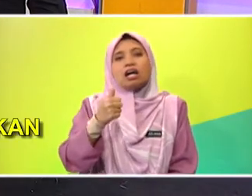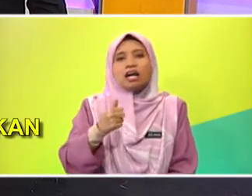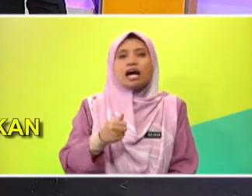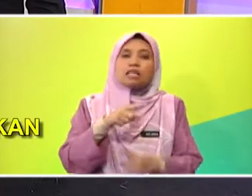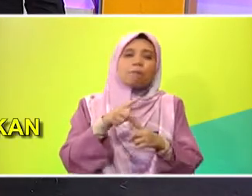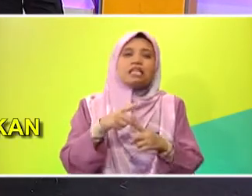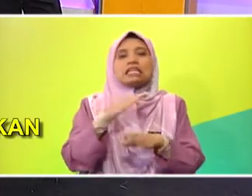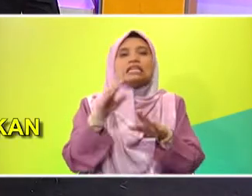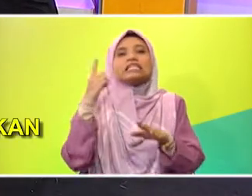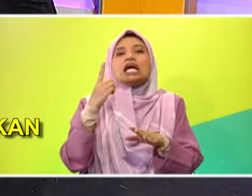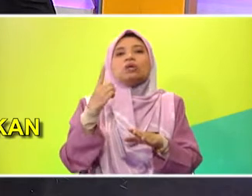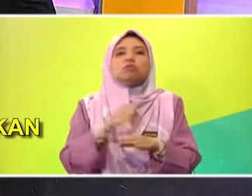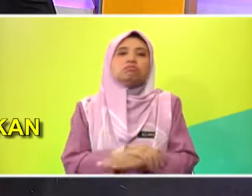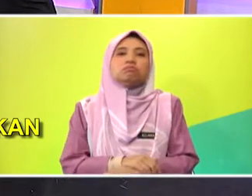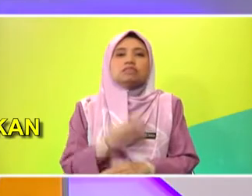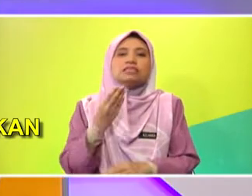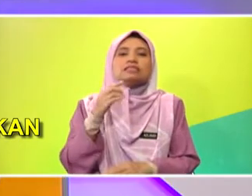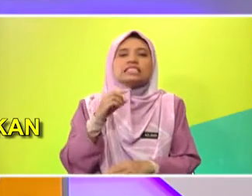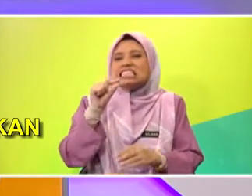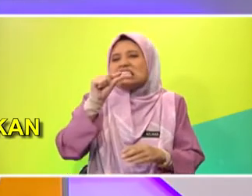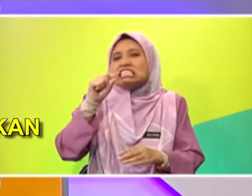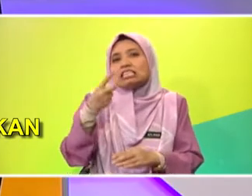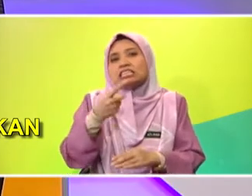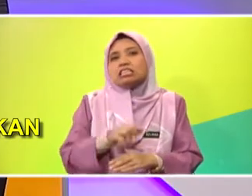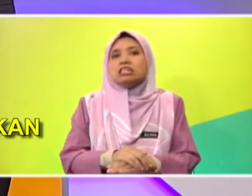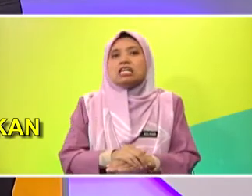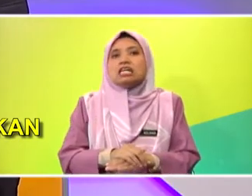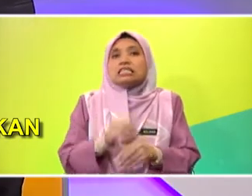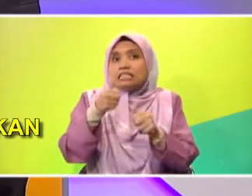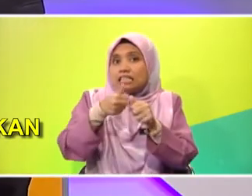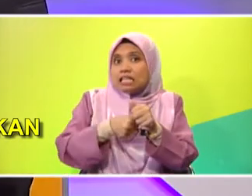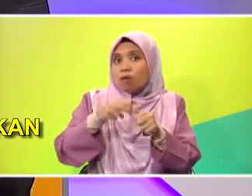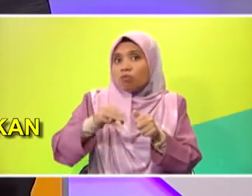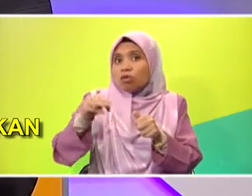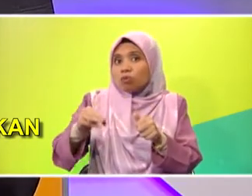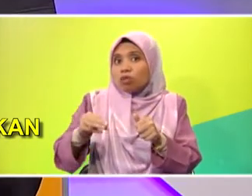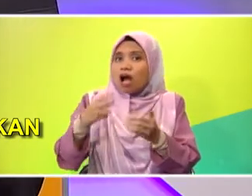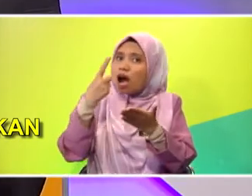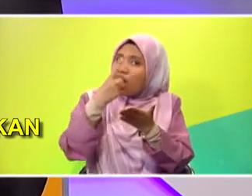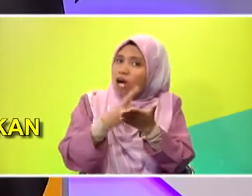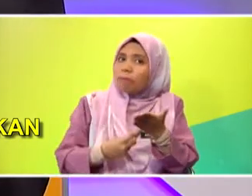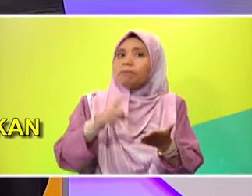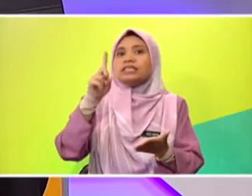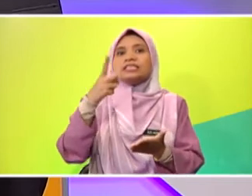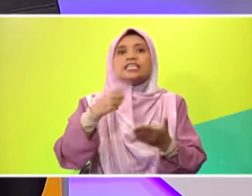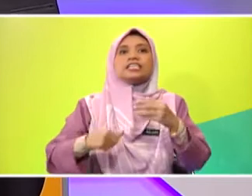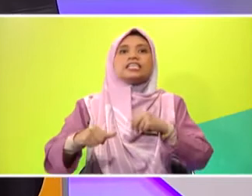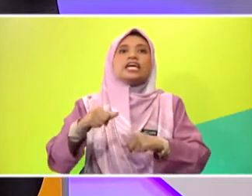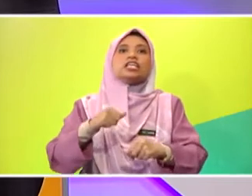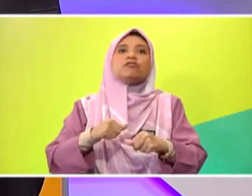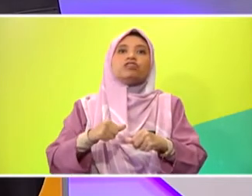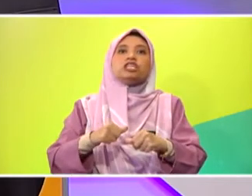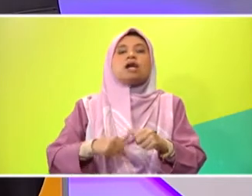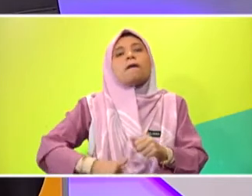sungguh tetapi karena jadi setiap murid-murid atau anak dirumah hapus aja gitu Masuk ke enak menang